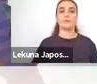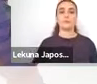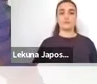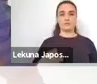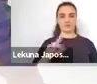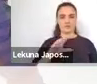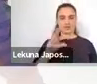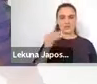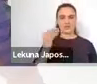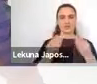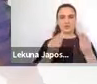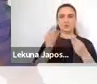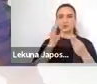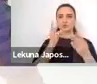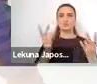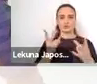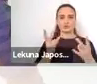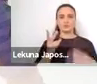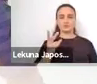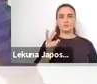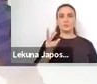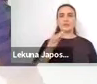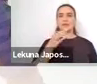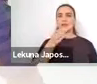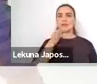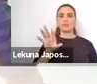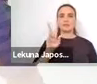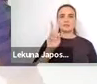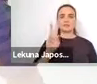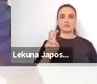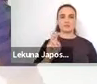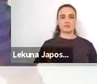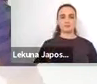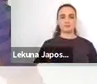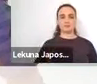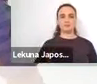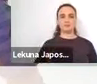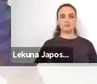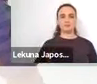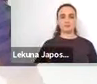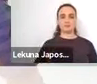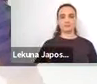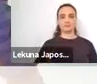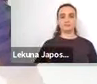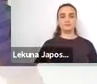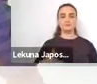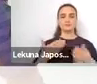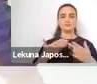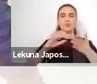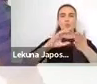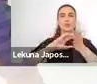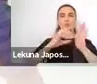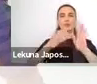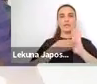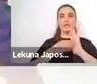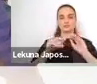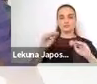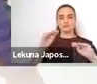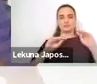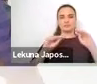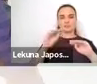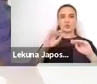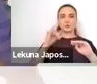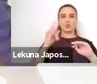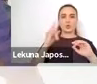თამაშის დროს გჭირდება. აი ნებისმიერი დაწყებული კუბიკების აშენებით დამთავრებული თოჯინის